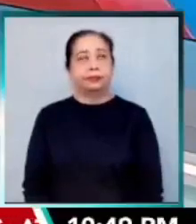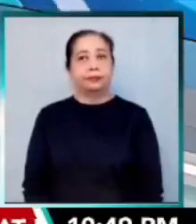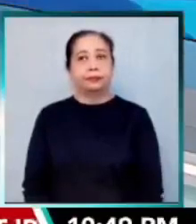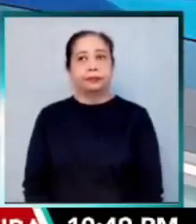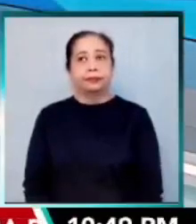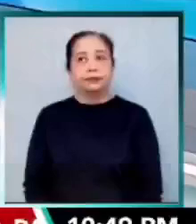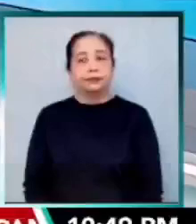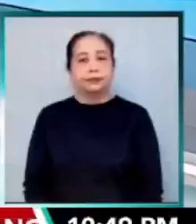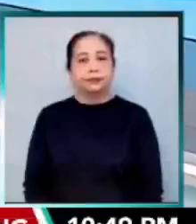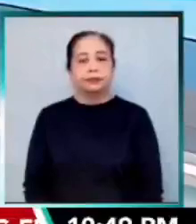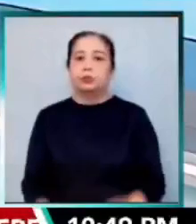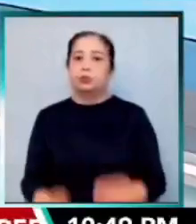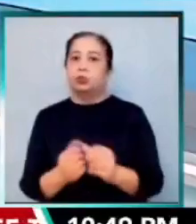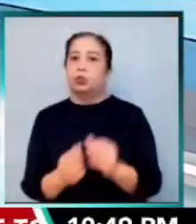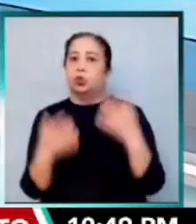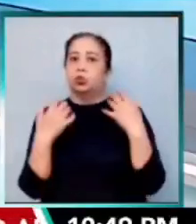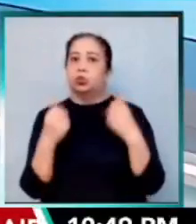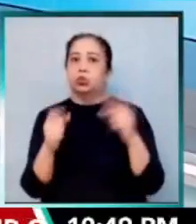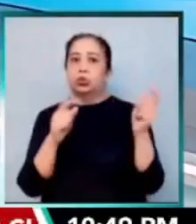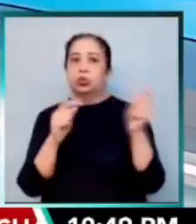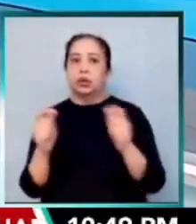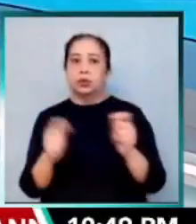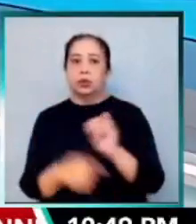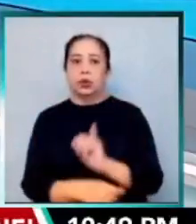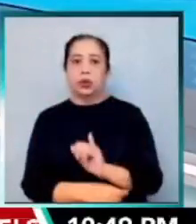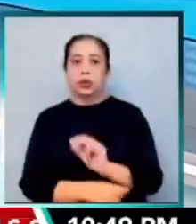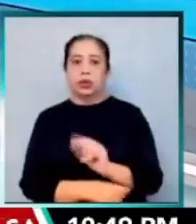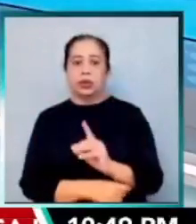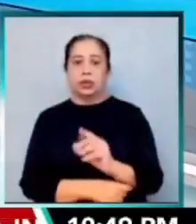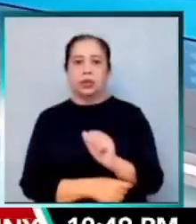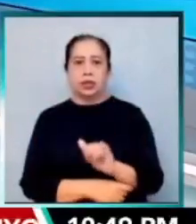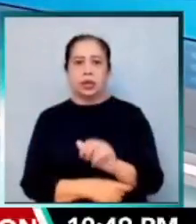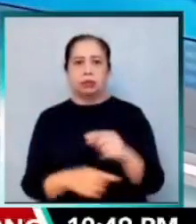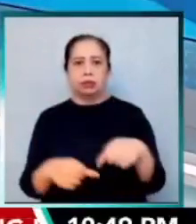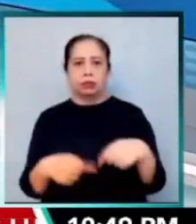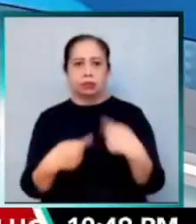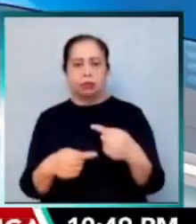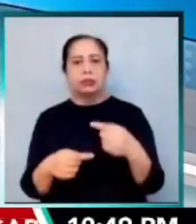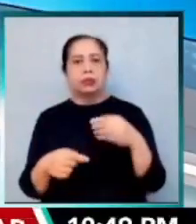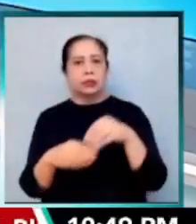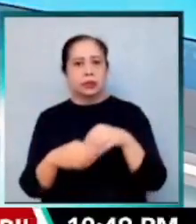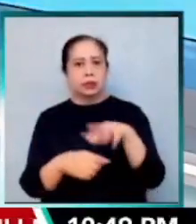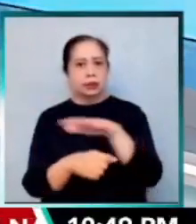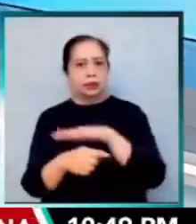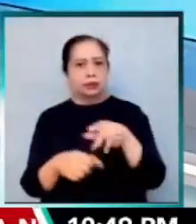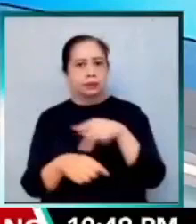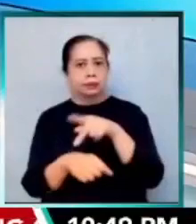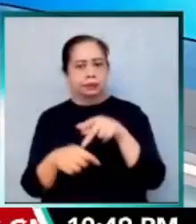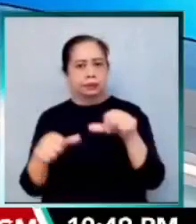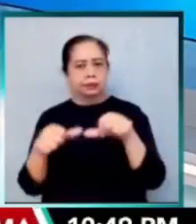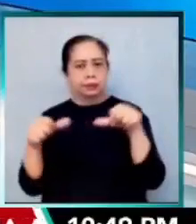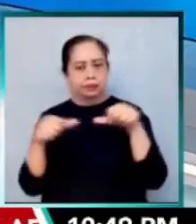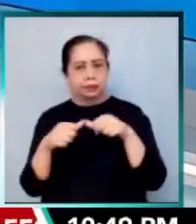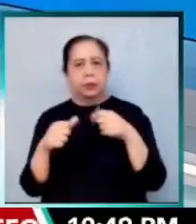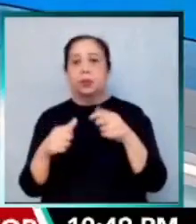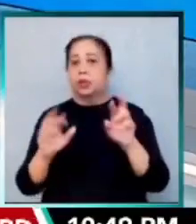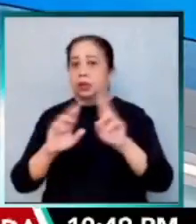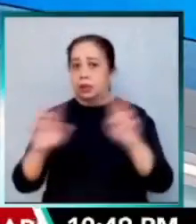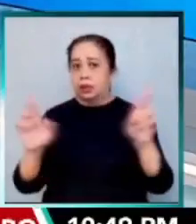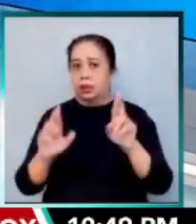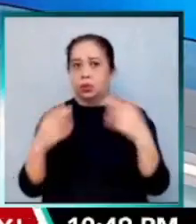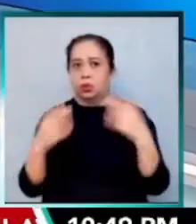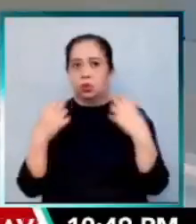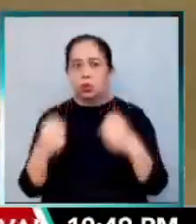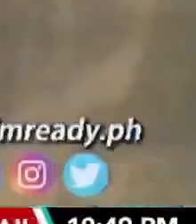pang lumakas ang bagyong Inday habang nasa loob ng Philippine Area of Responsibility. Kaya maging I am ready sa malakas na mga